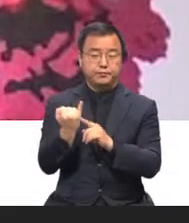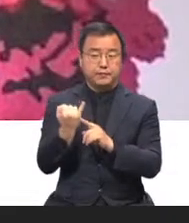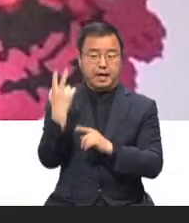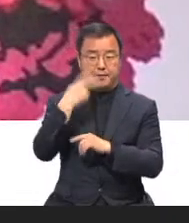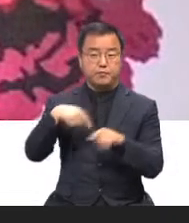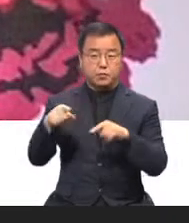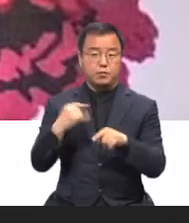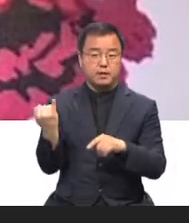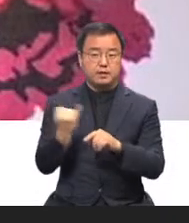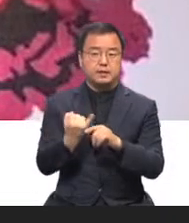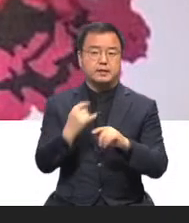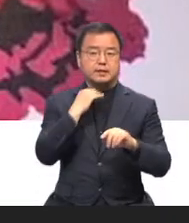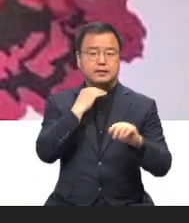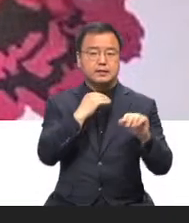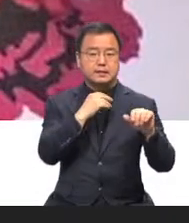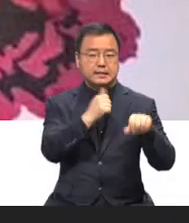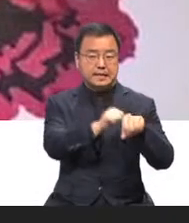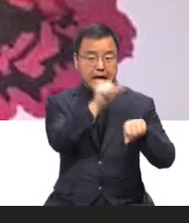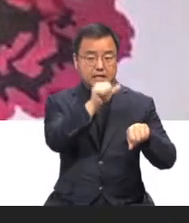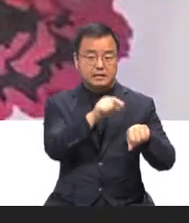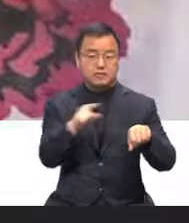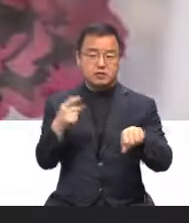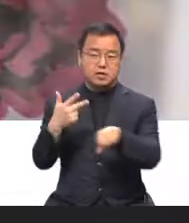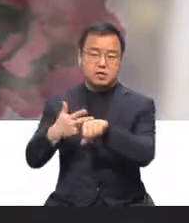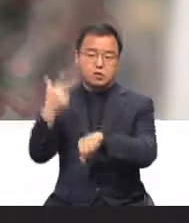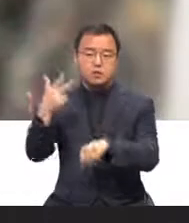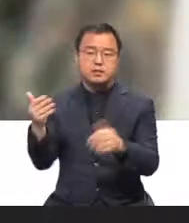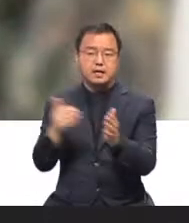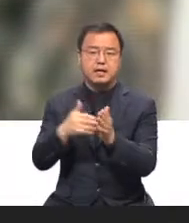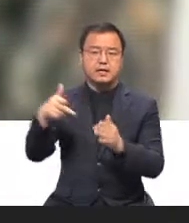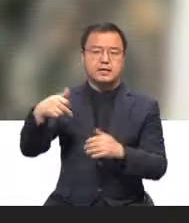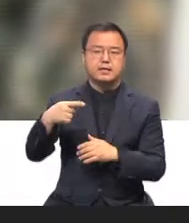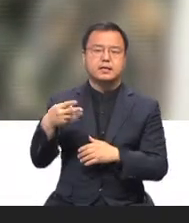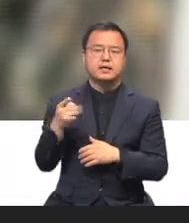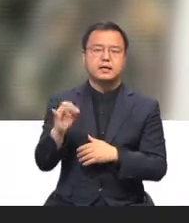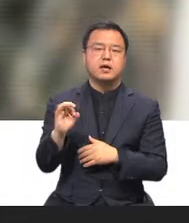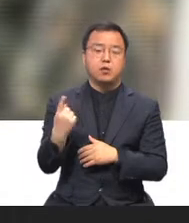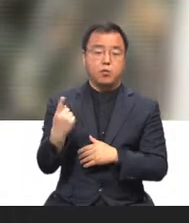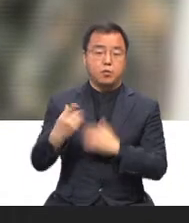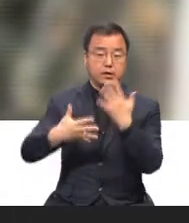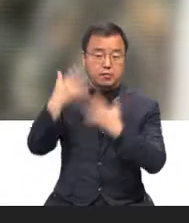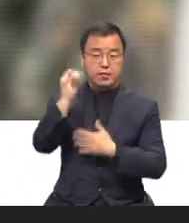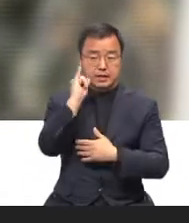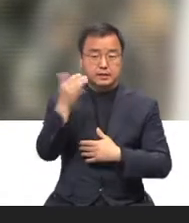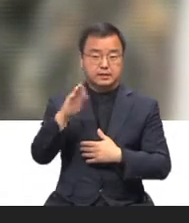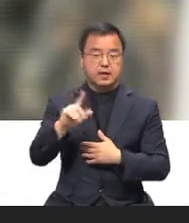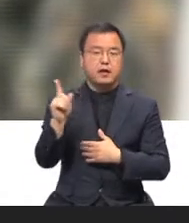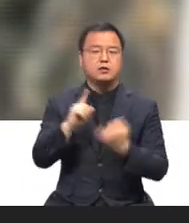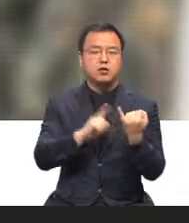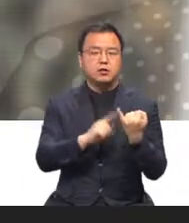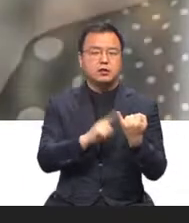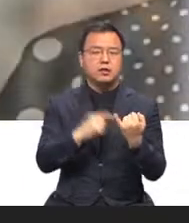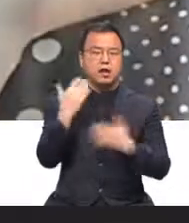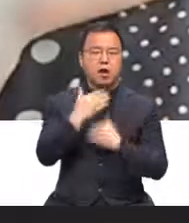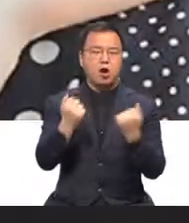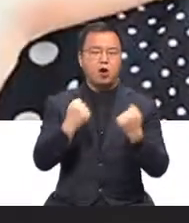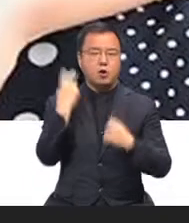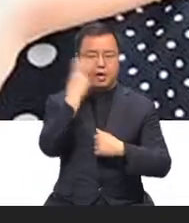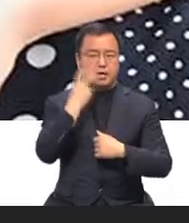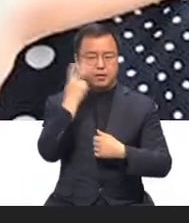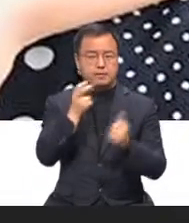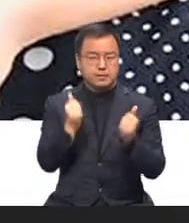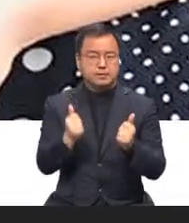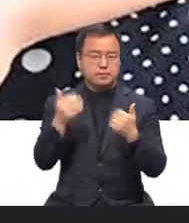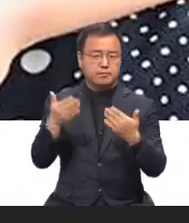7시까지 클레오 라는 작품이 있는데요 이 작품은 한 여성이 건강검진을 받고 결과를 기다리면서 겪게 되는 심리적인